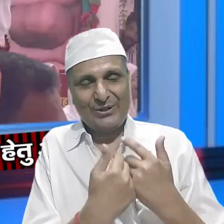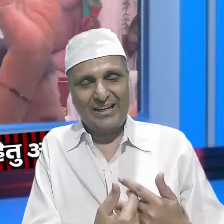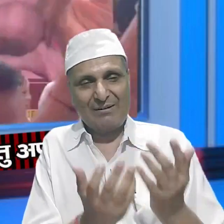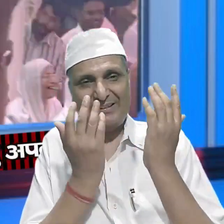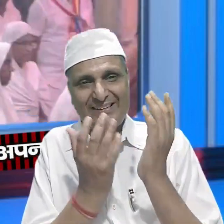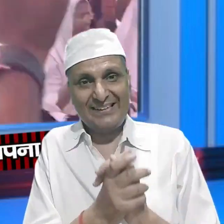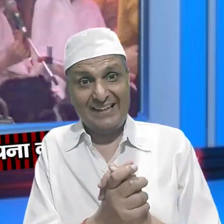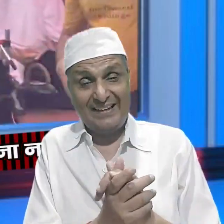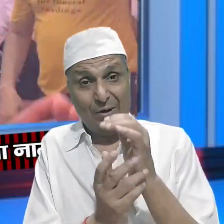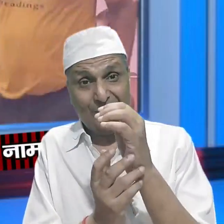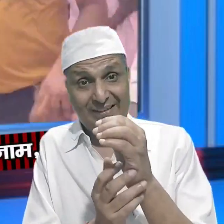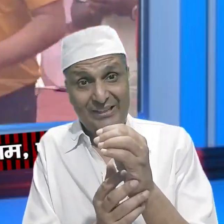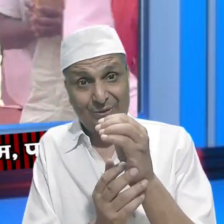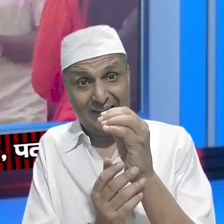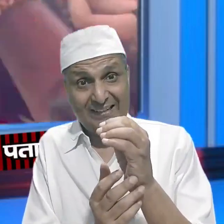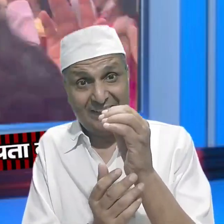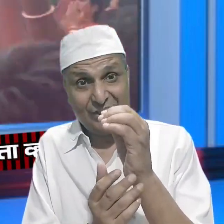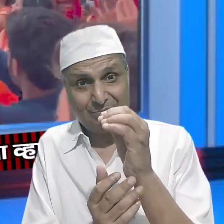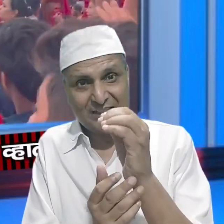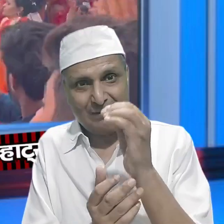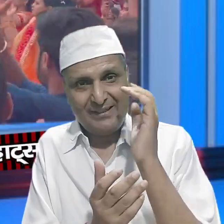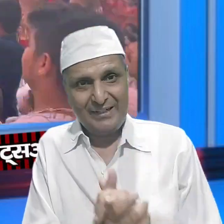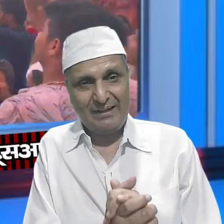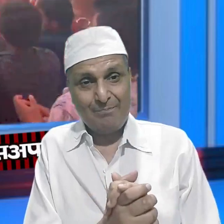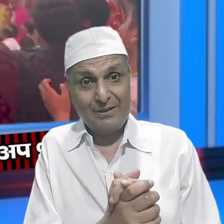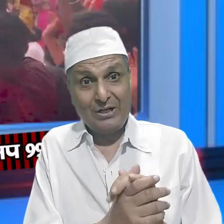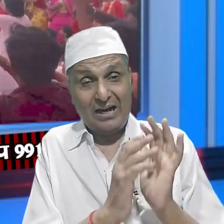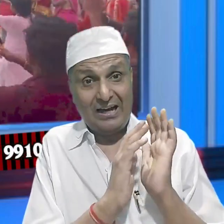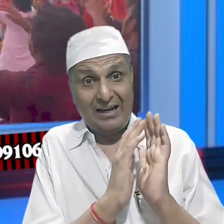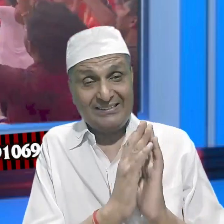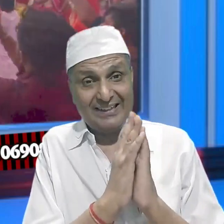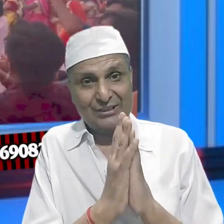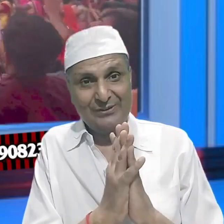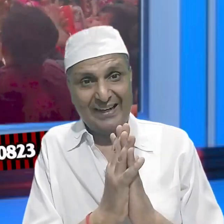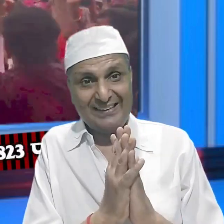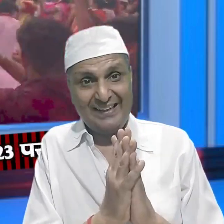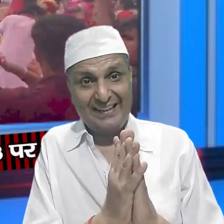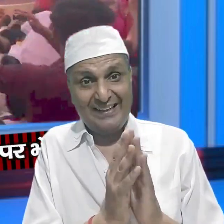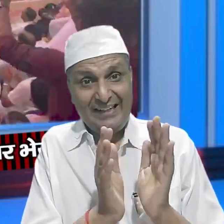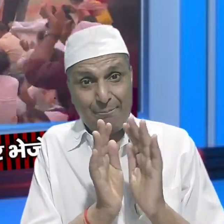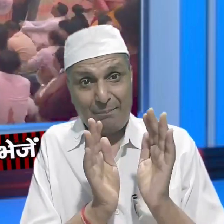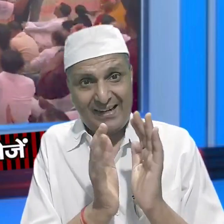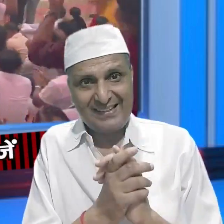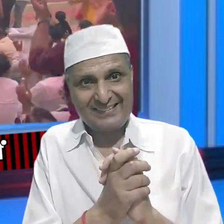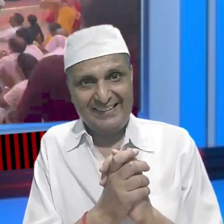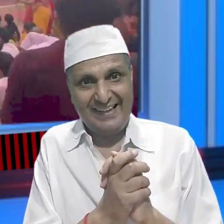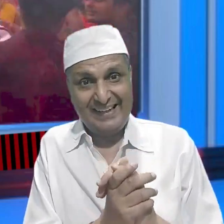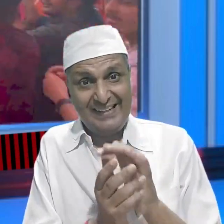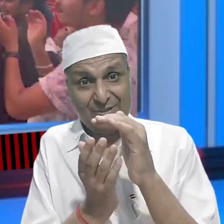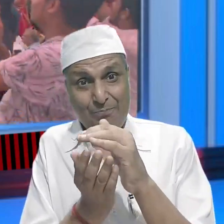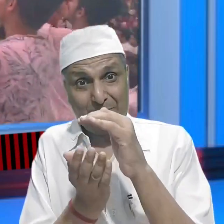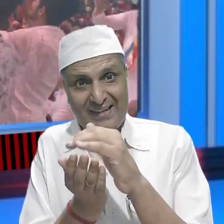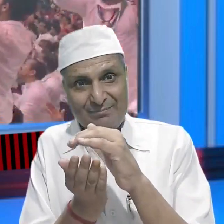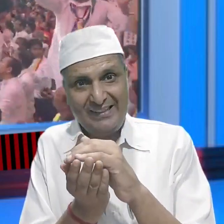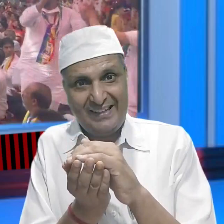है तो कारवा बनता जाता है। और यही तो है अंधेश्वर पारस बाबा की कृपा। आचार्य जी तो ये कहते हैं यह पारसनाथ नहीं है,